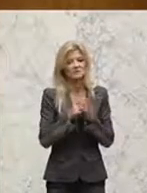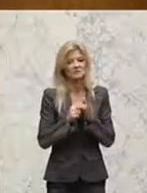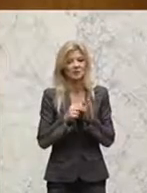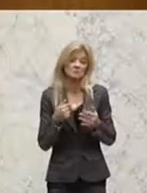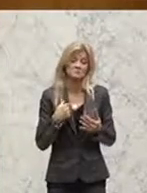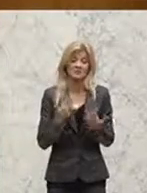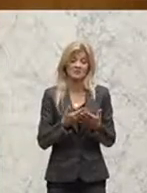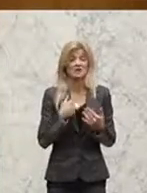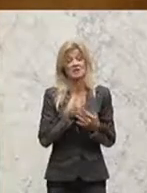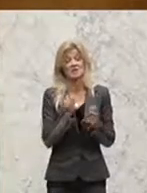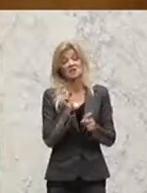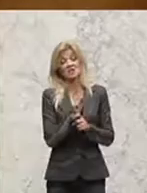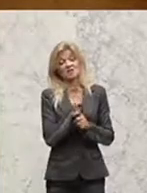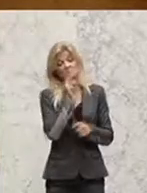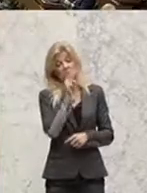äußerst kritisch.